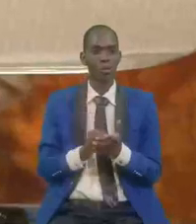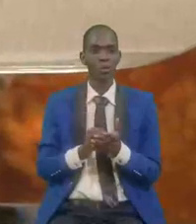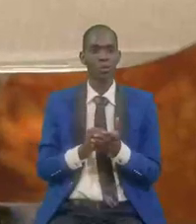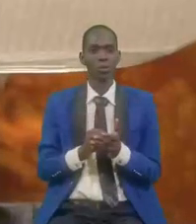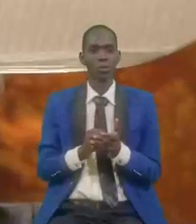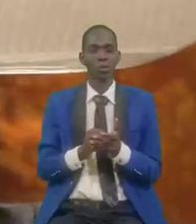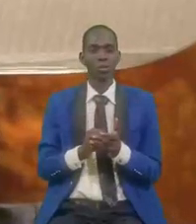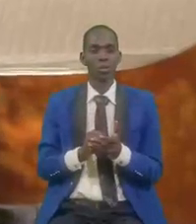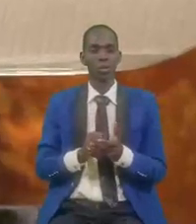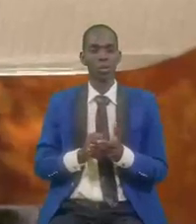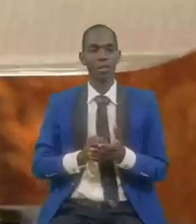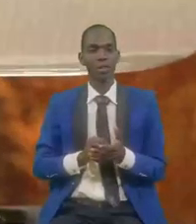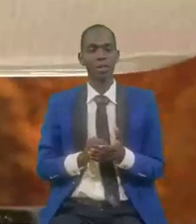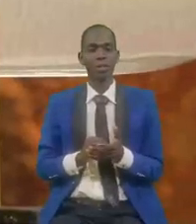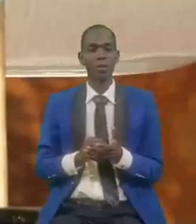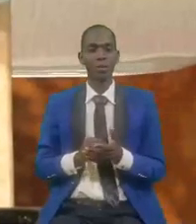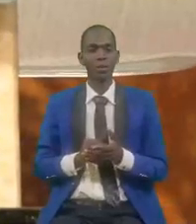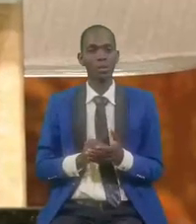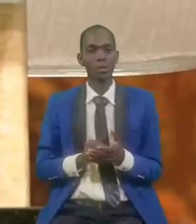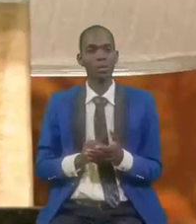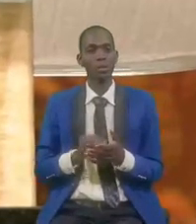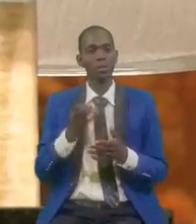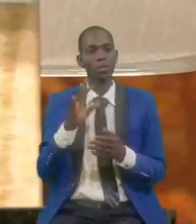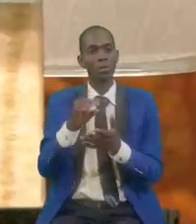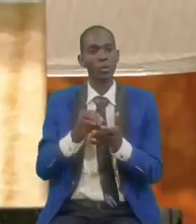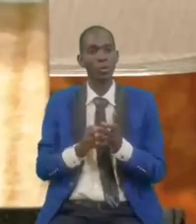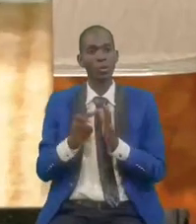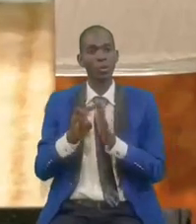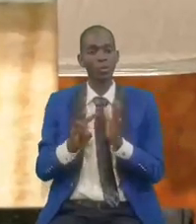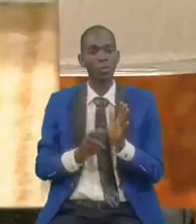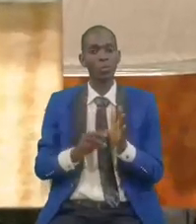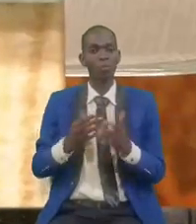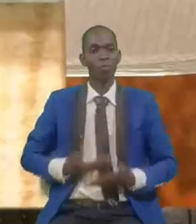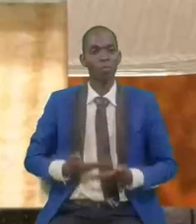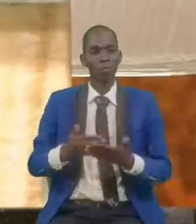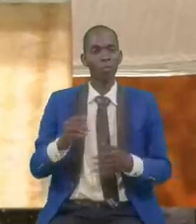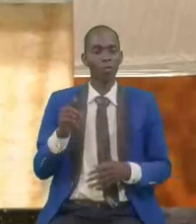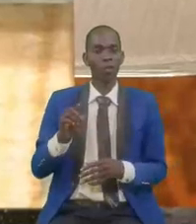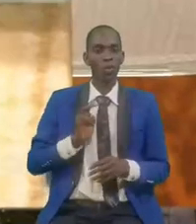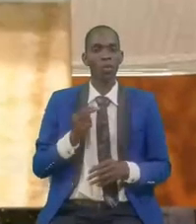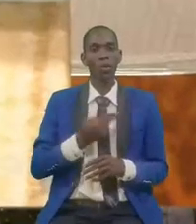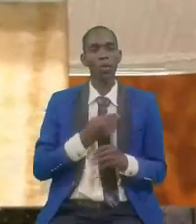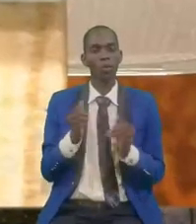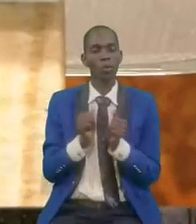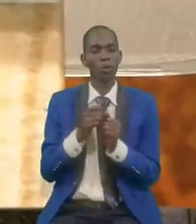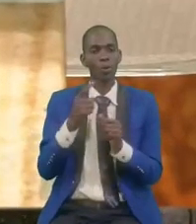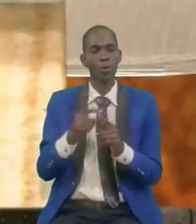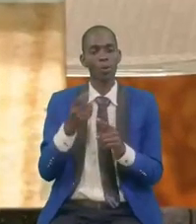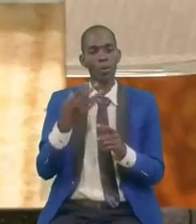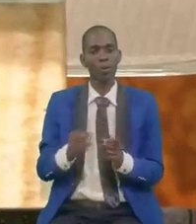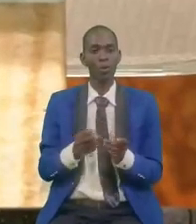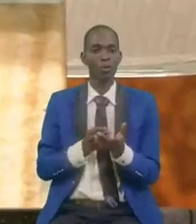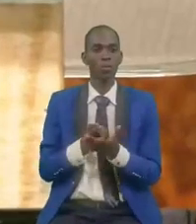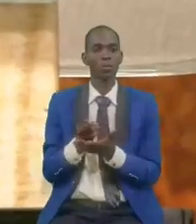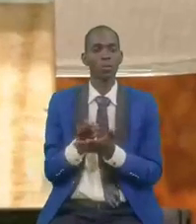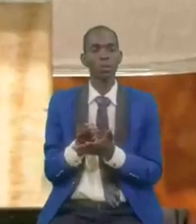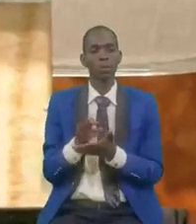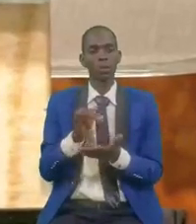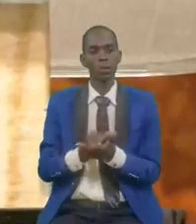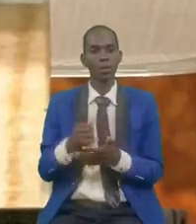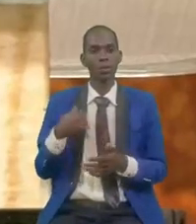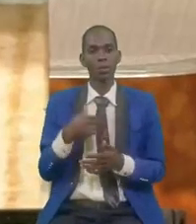Verset 18 dit, « Il nous a engendrés, selon sa volonté, par la parole de